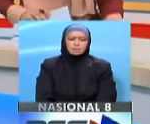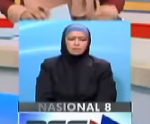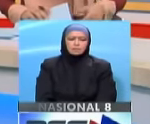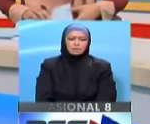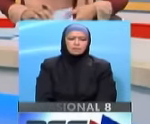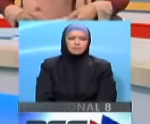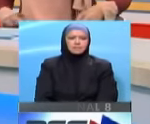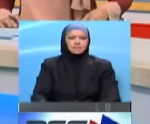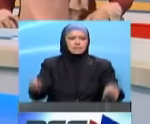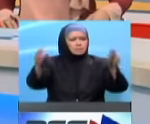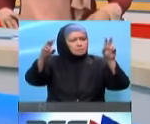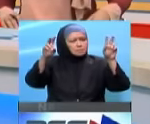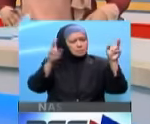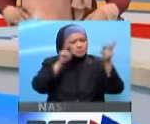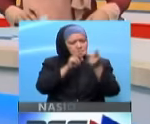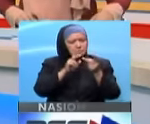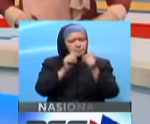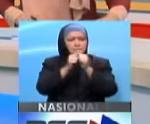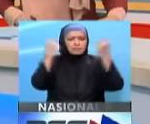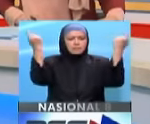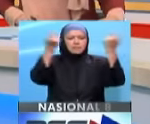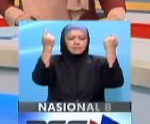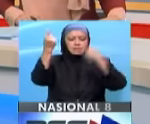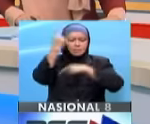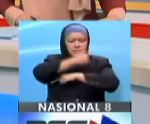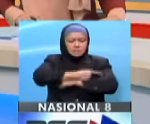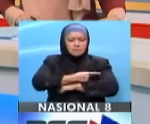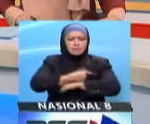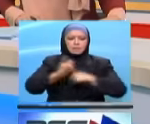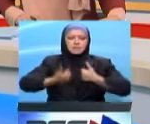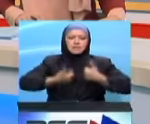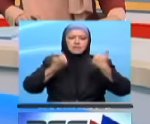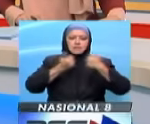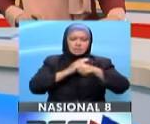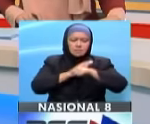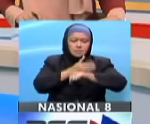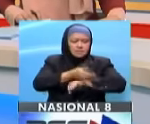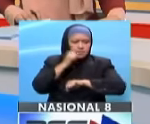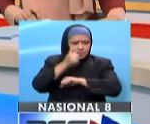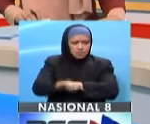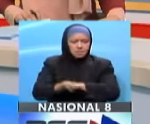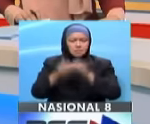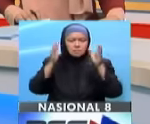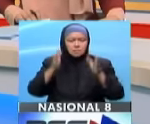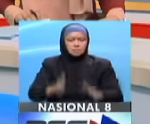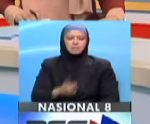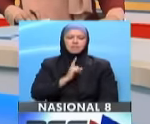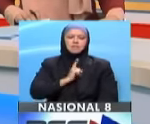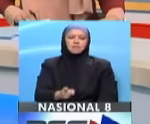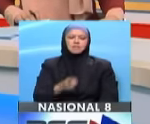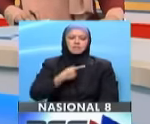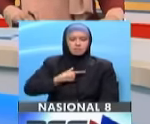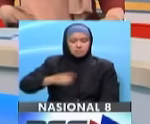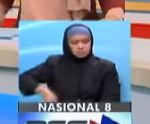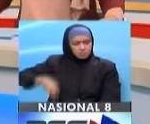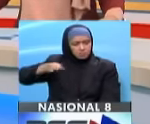Sinonim dengan sambutan Aidiladha esok, umat Islam yang berkemampuan sudah bersiap sedia untuk melakukan ibadah korban. Sama ada lembu, kambing